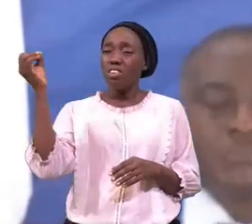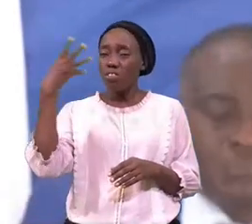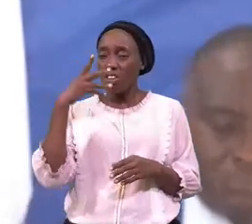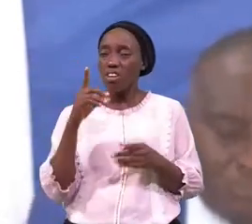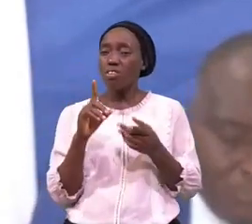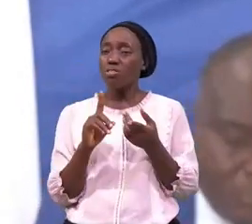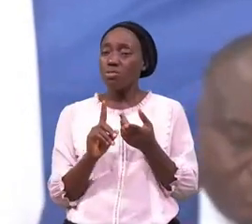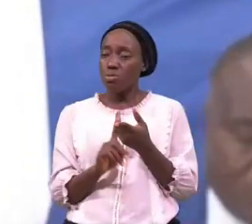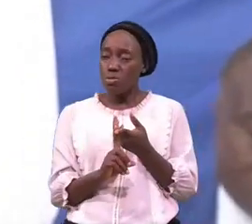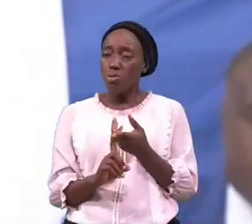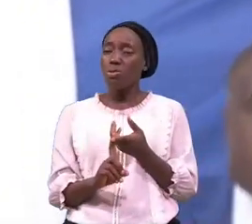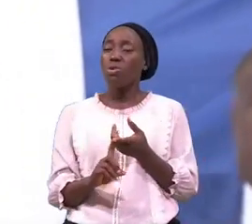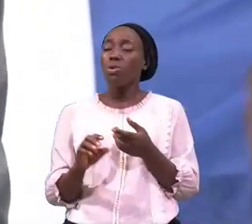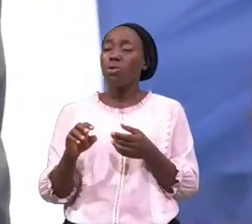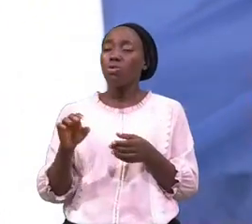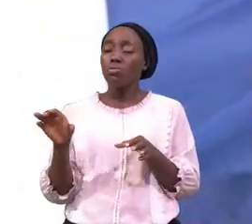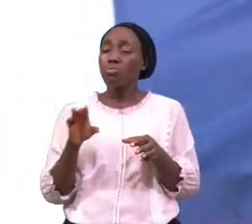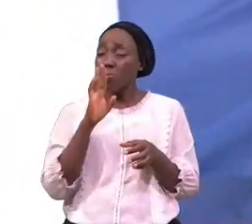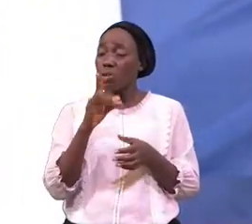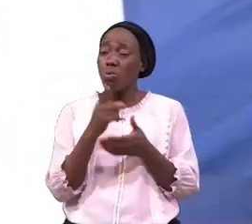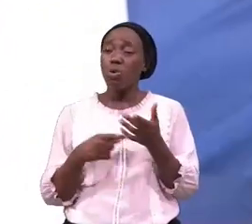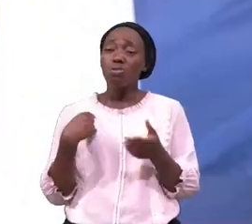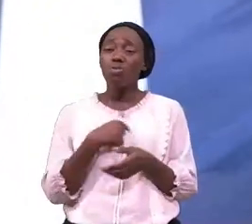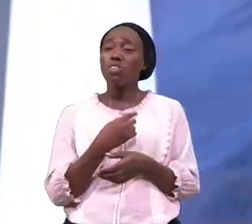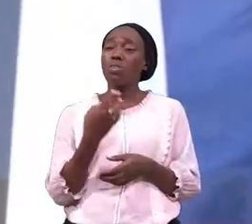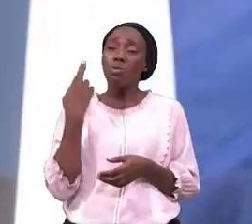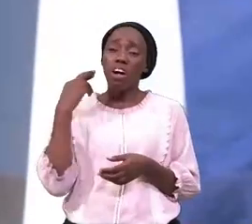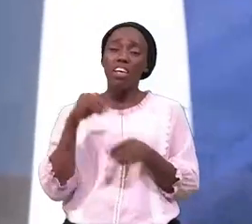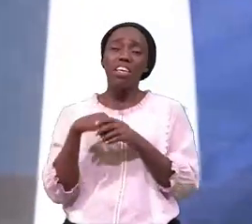Nous n'avons pas besoin de la grâce de Dieu pour être ce que nous étions par le passé.